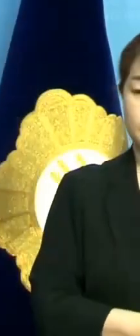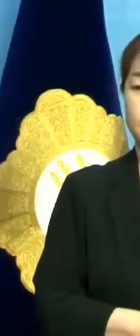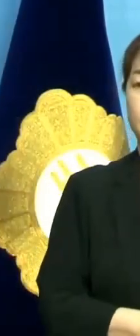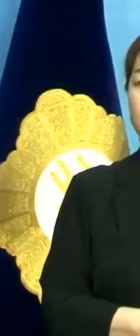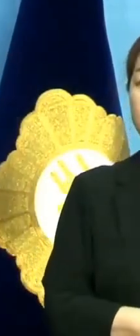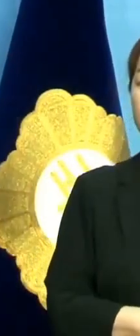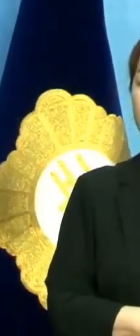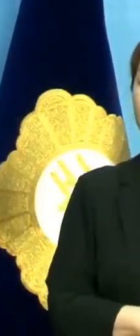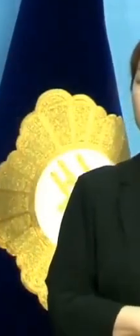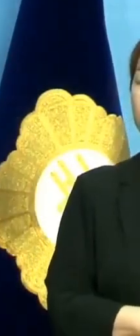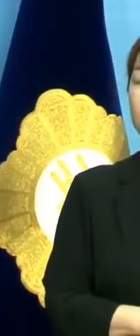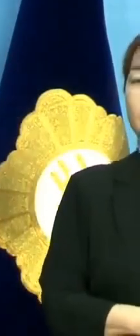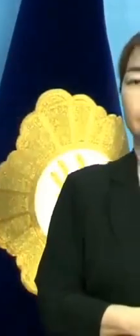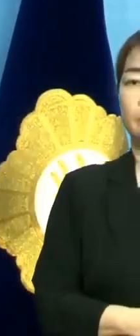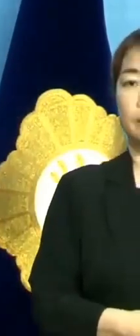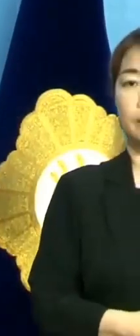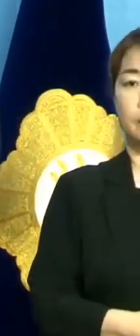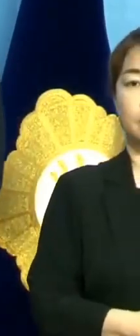네, 그